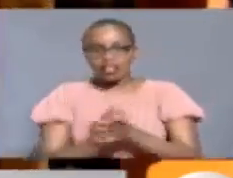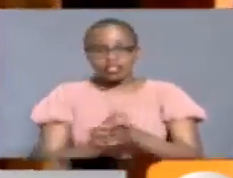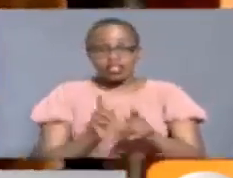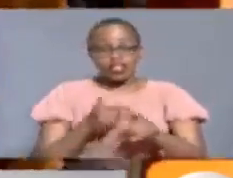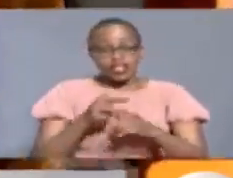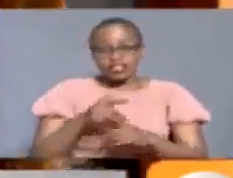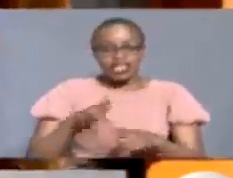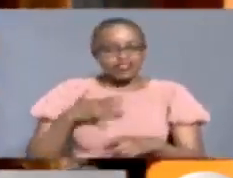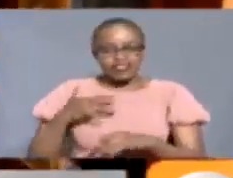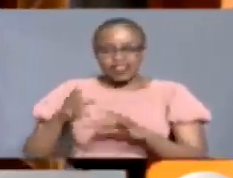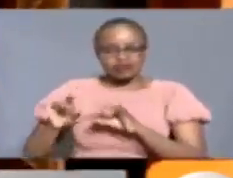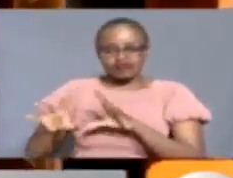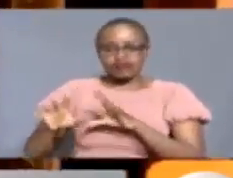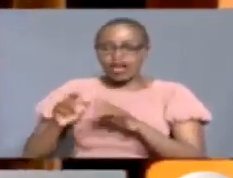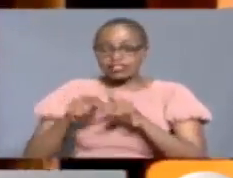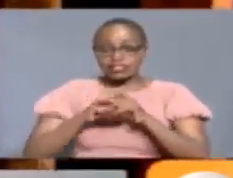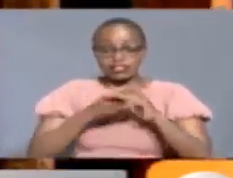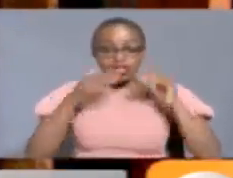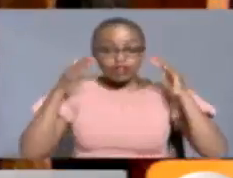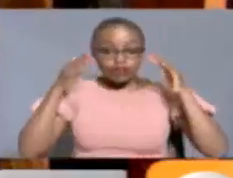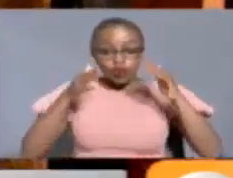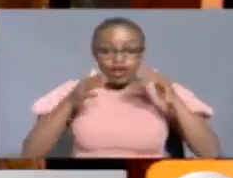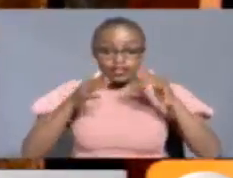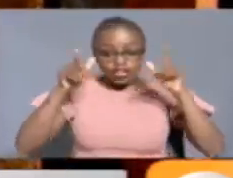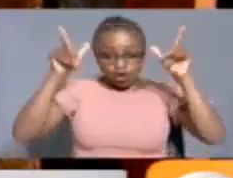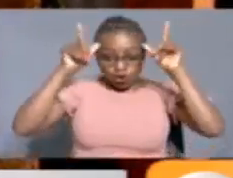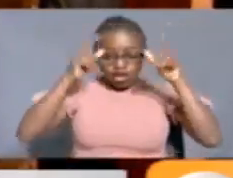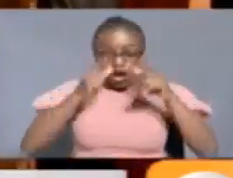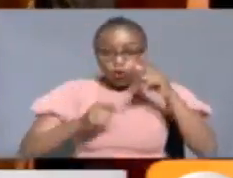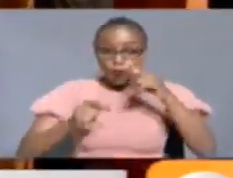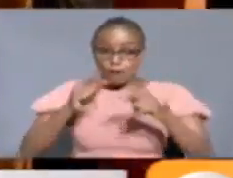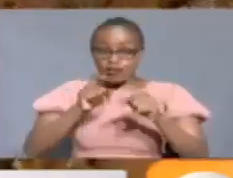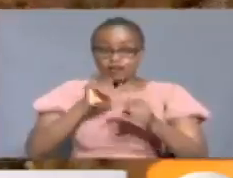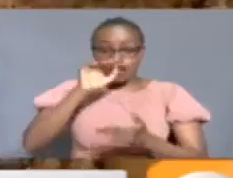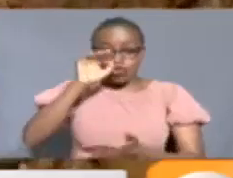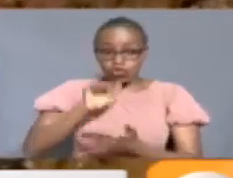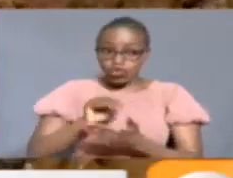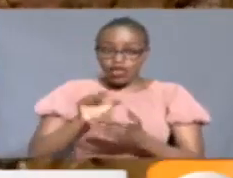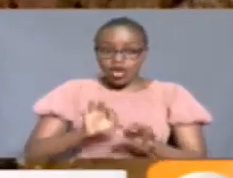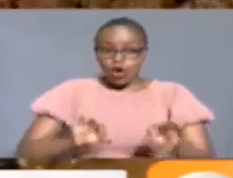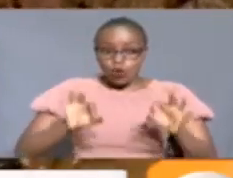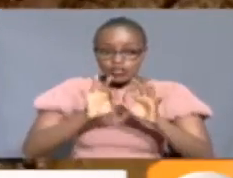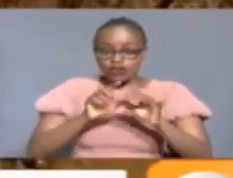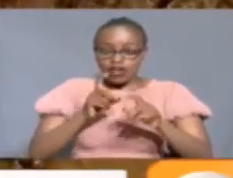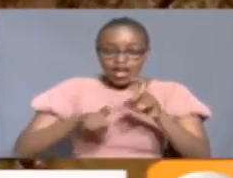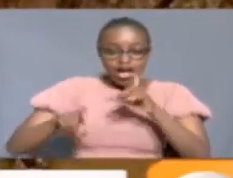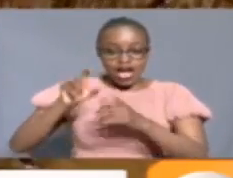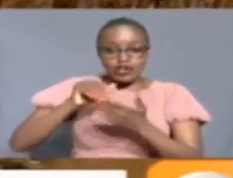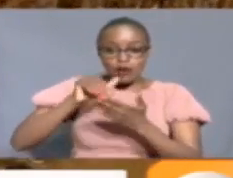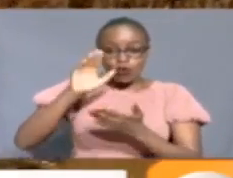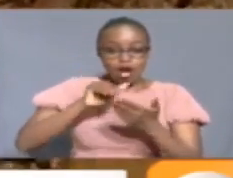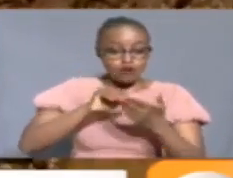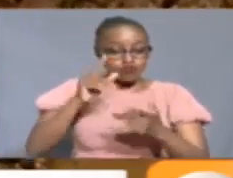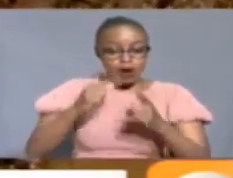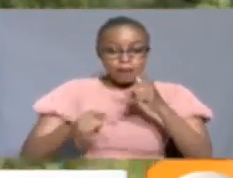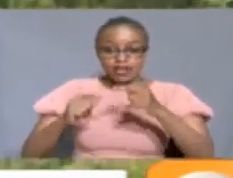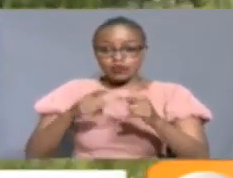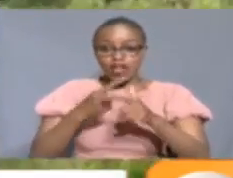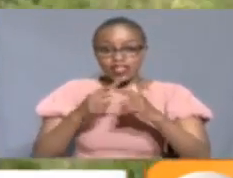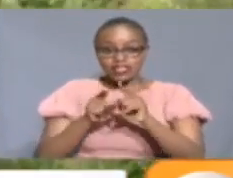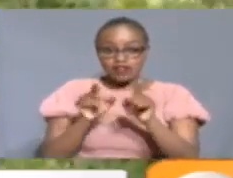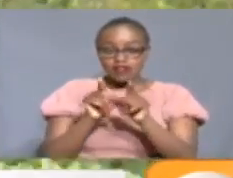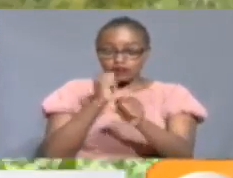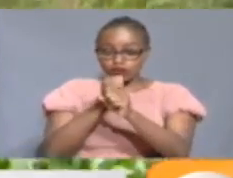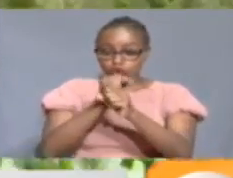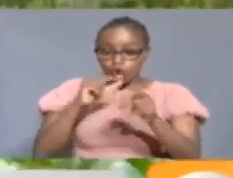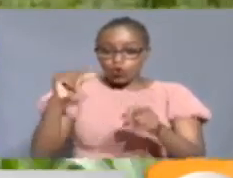alijipiga moyo konde na kuanza ufugaji wa ng'ombe wa maziwa. Ili kupunguza gharama ya lishe na kuongeza uzalishaji wake, aliiga kilimo